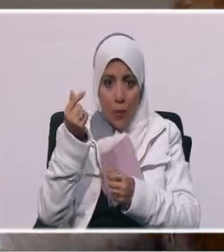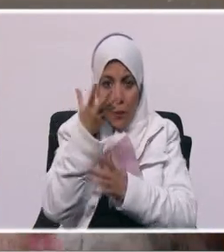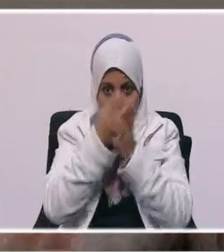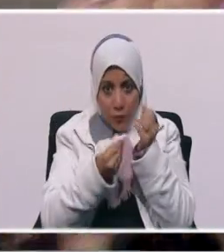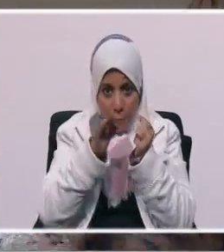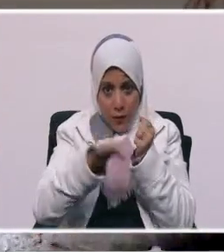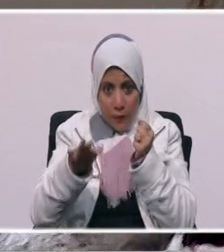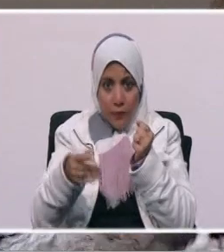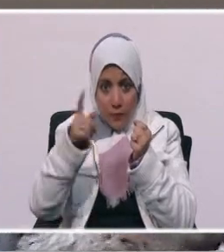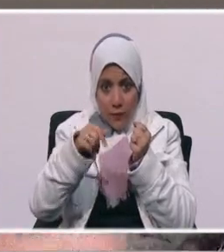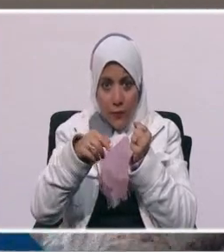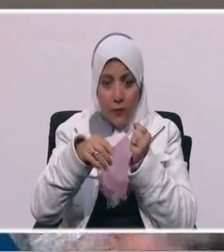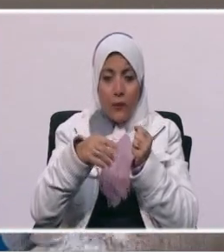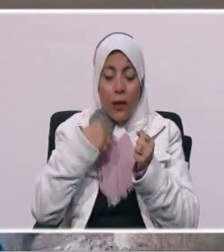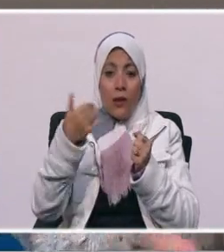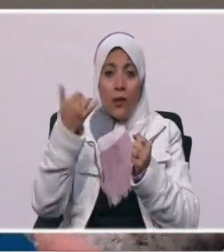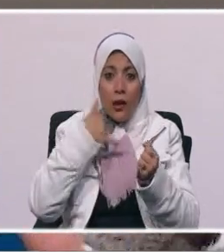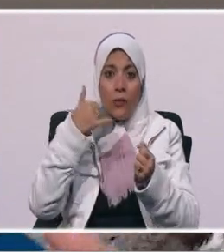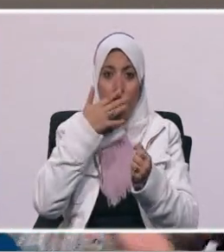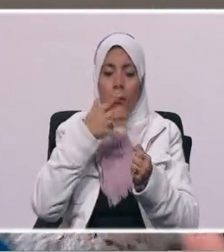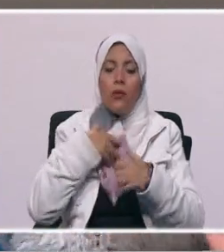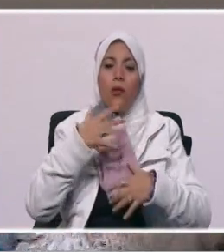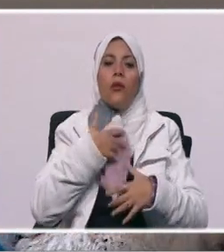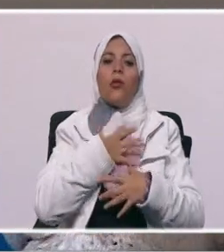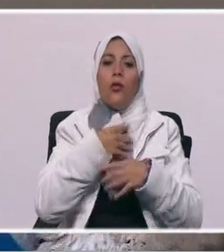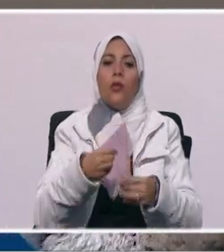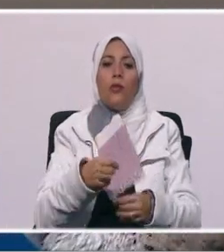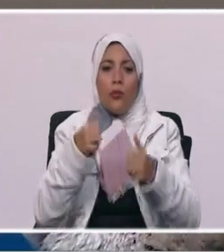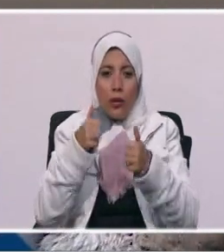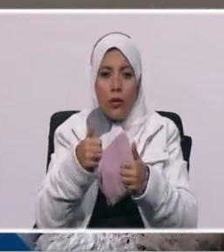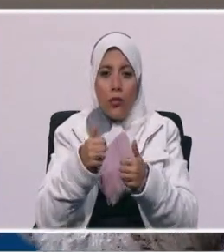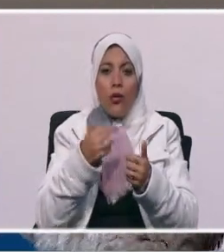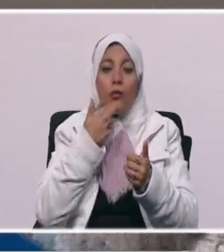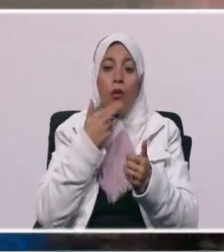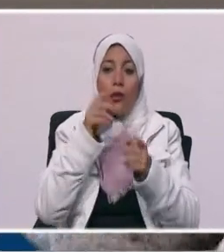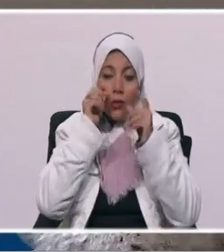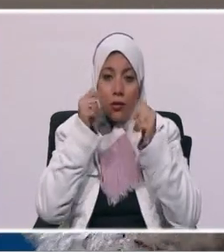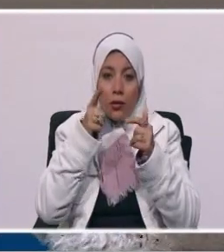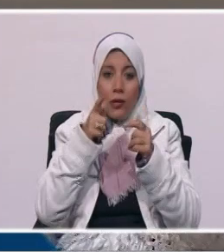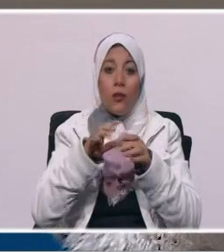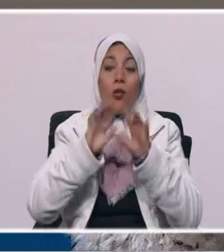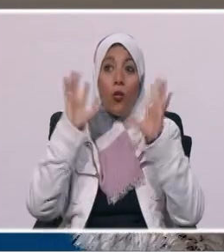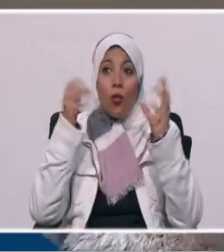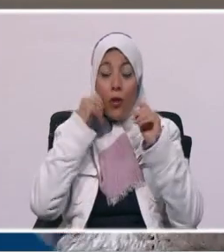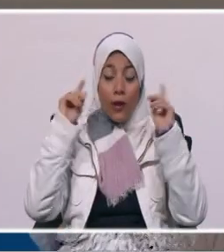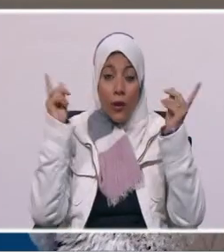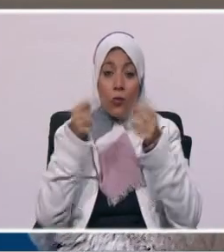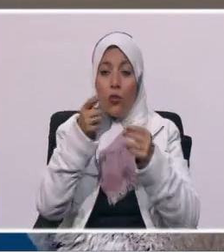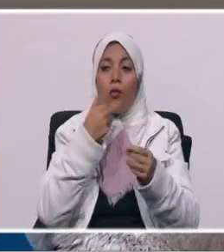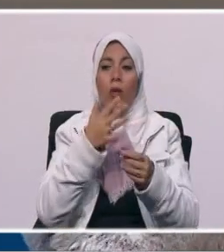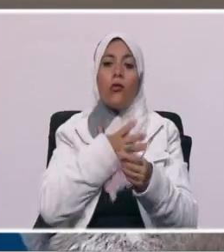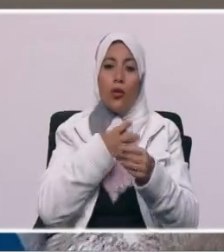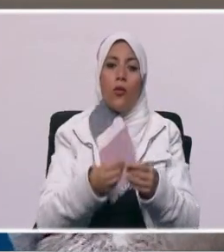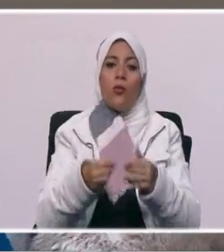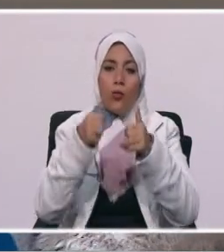بس، اصدقائي والناس على مدى اجيال. الراجل ده بالاجماع بيقولوا قد ايه راجل طيب. هو